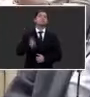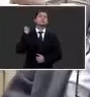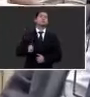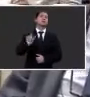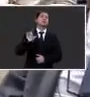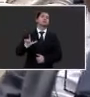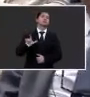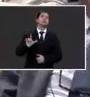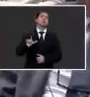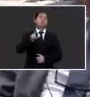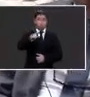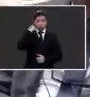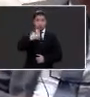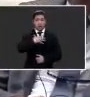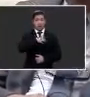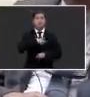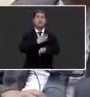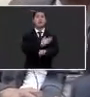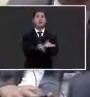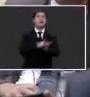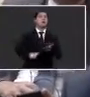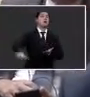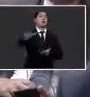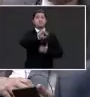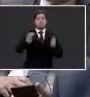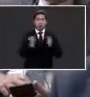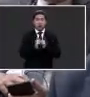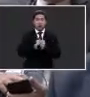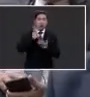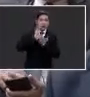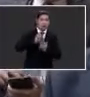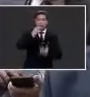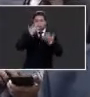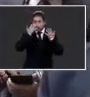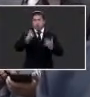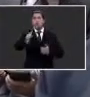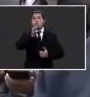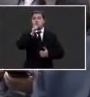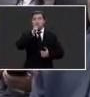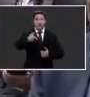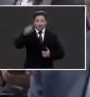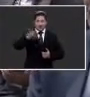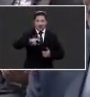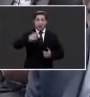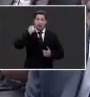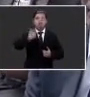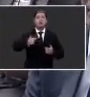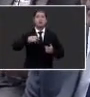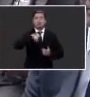bunun için kendi vatandaşlarımızla birlikte Tüm insanlığı su tüketiminde